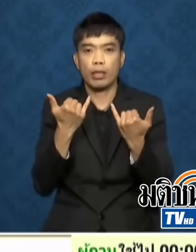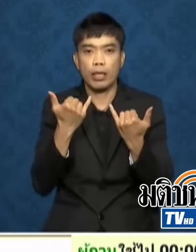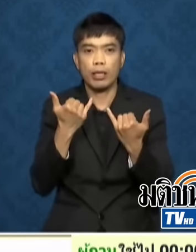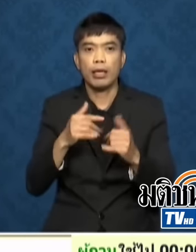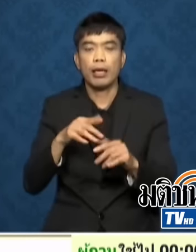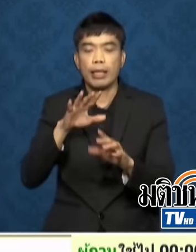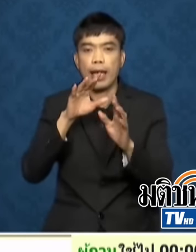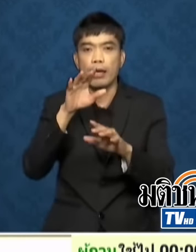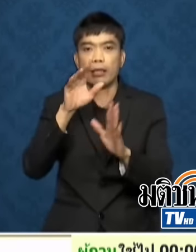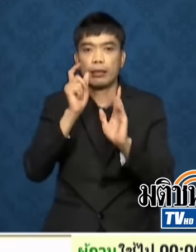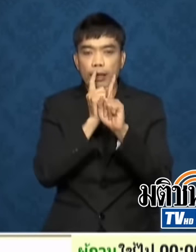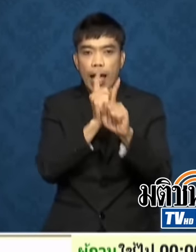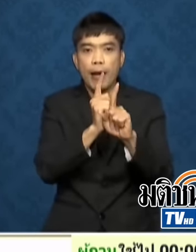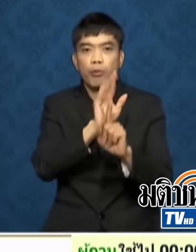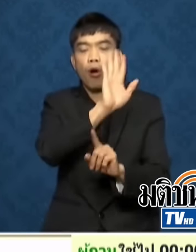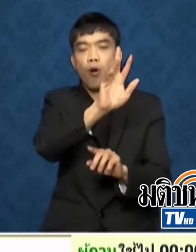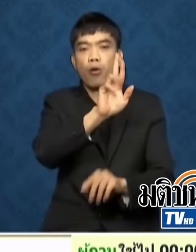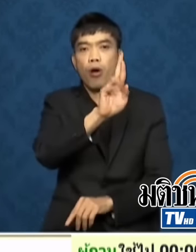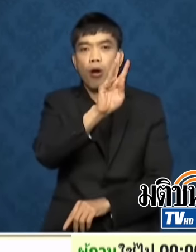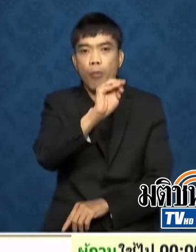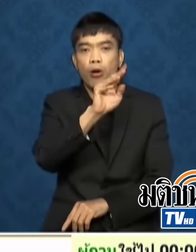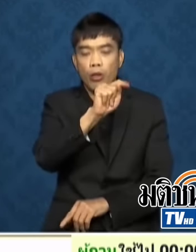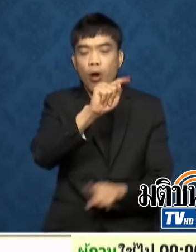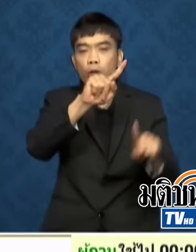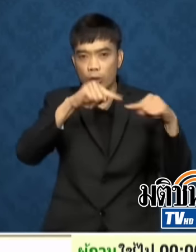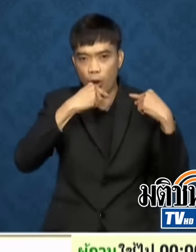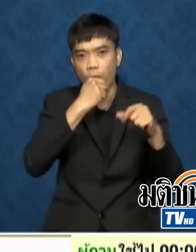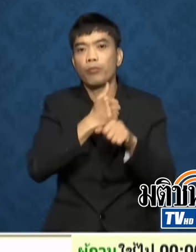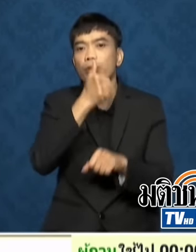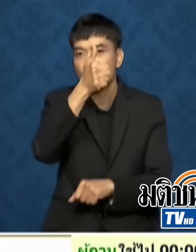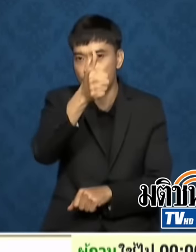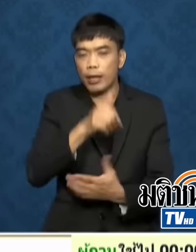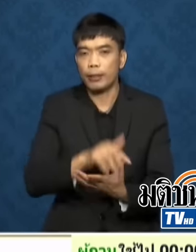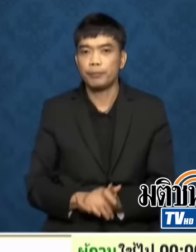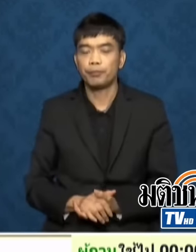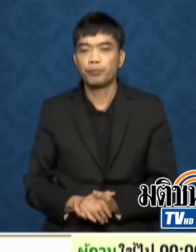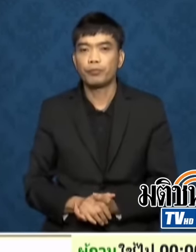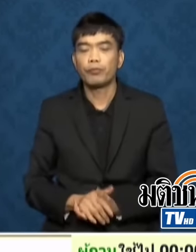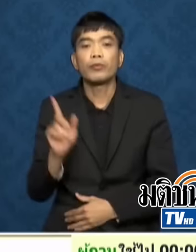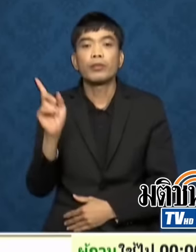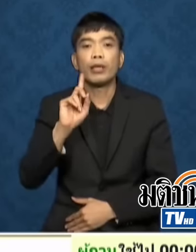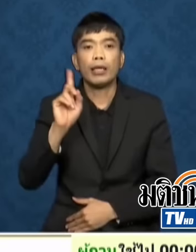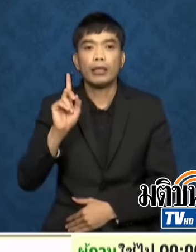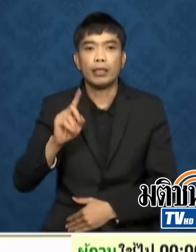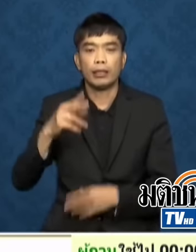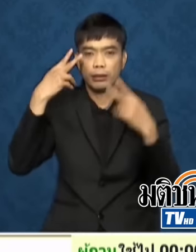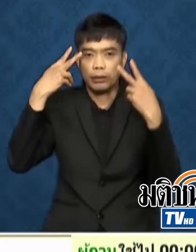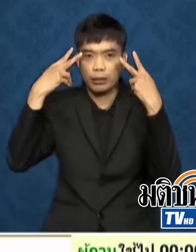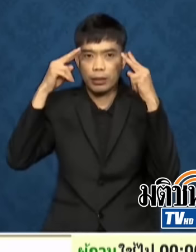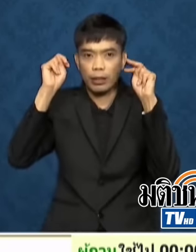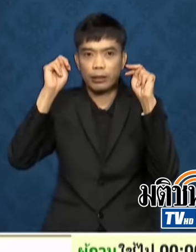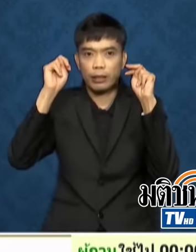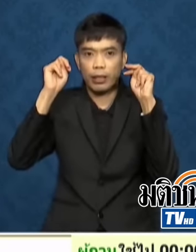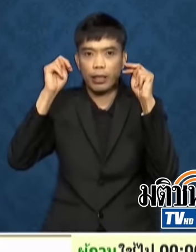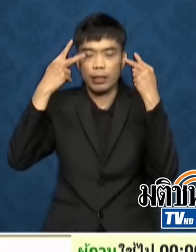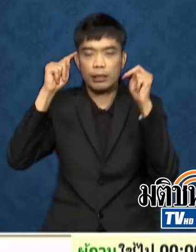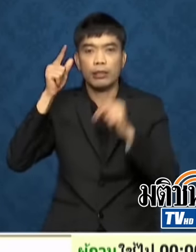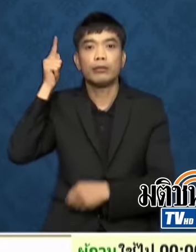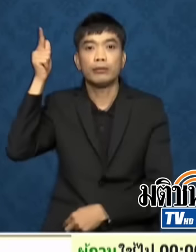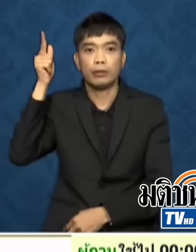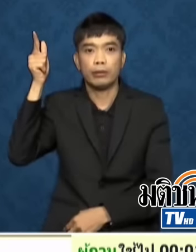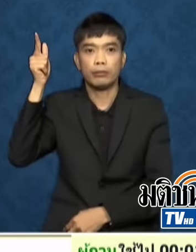ขอบข่ายอำนาจของท่านรัฐมนตรีที่จะตอบได้อย่างแน่นอนนะครับซึ่งเรื่องนี้ผมต้องไล่เรียงอย่างนี้ครับว่าท่านอดีตนายกรัฐมนตรีท่านทักษิณชินวัตรนะ